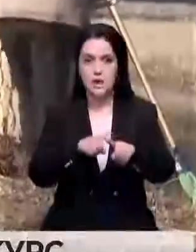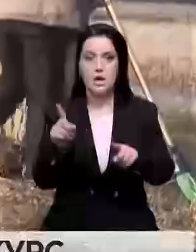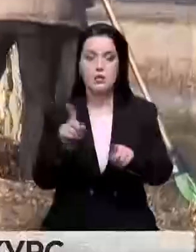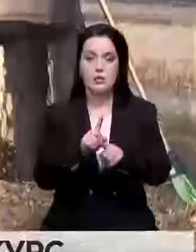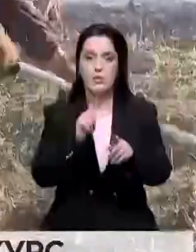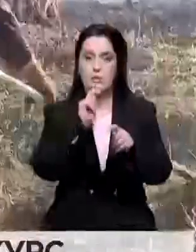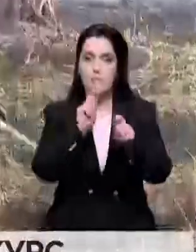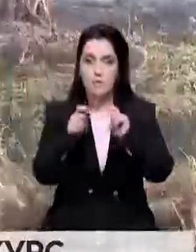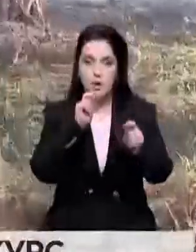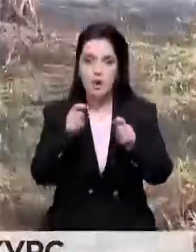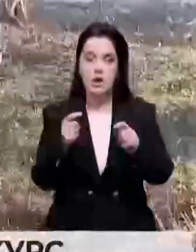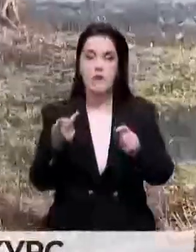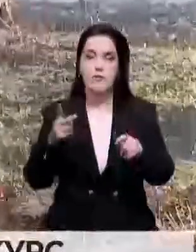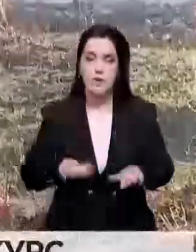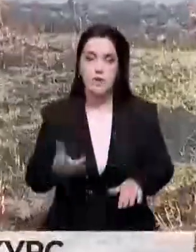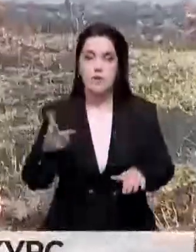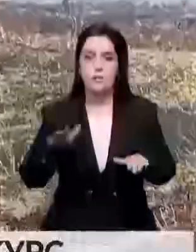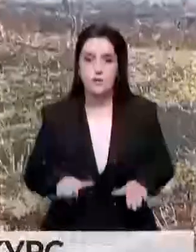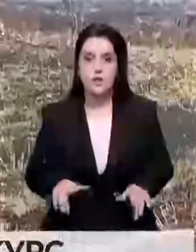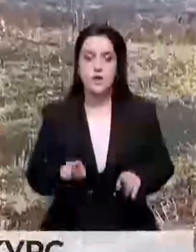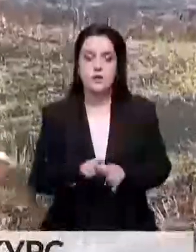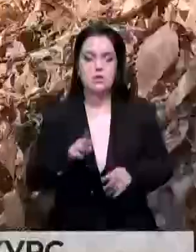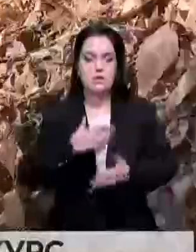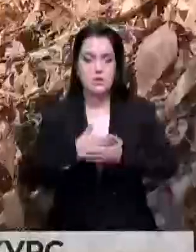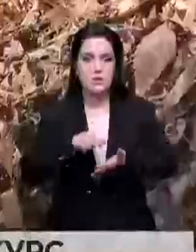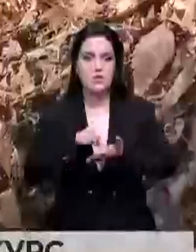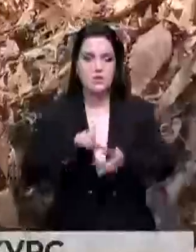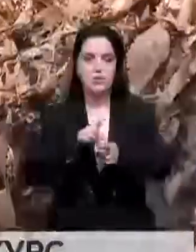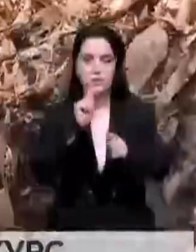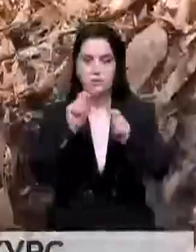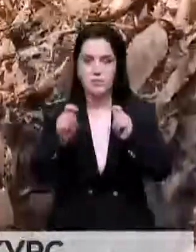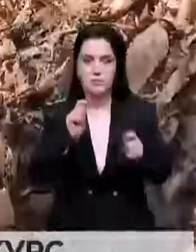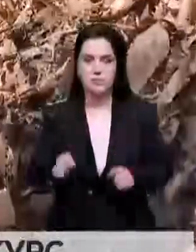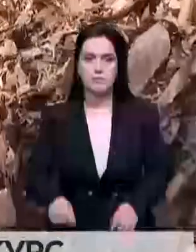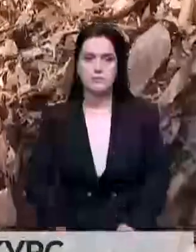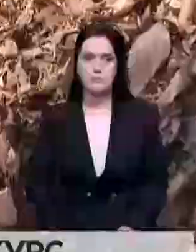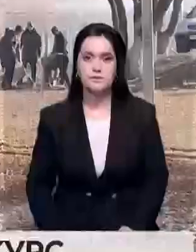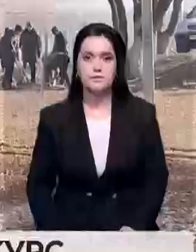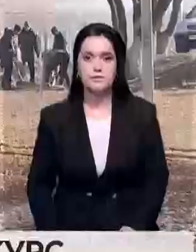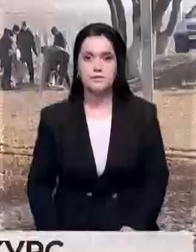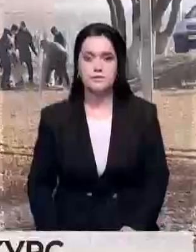остались без призов и обладатели второго и третьего места, а также самые активные участники.